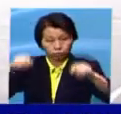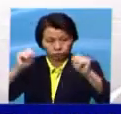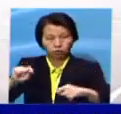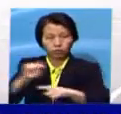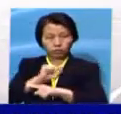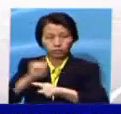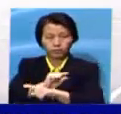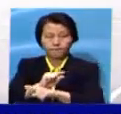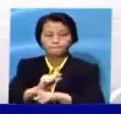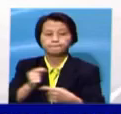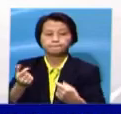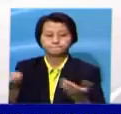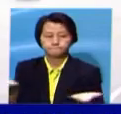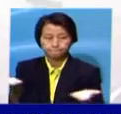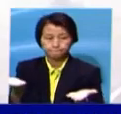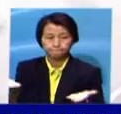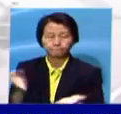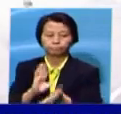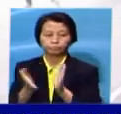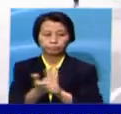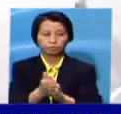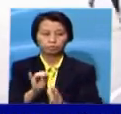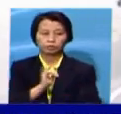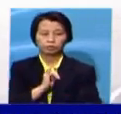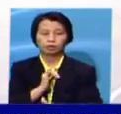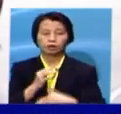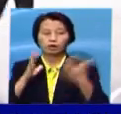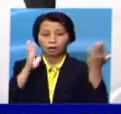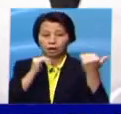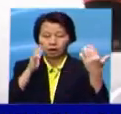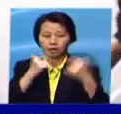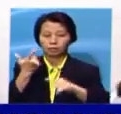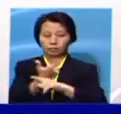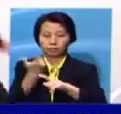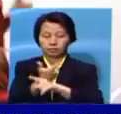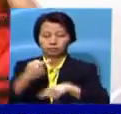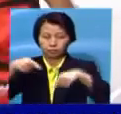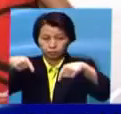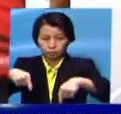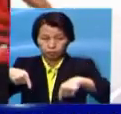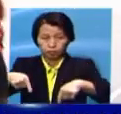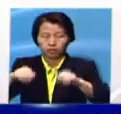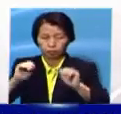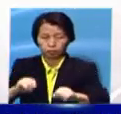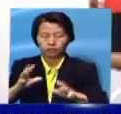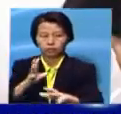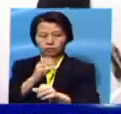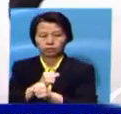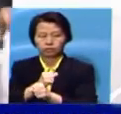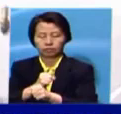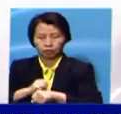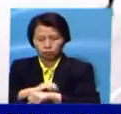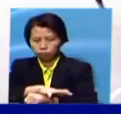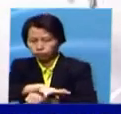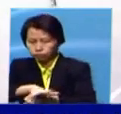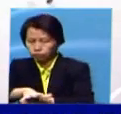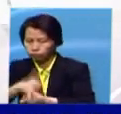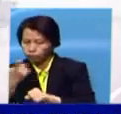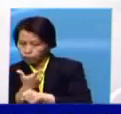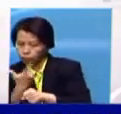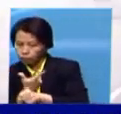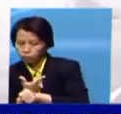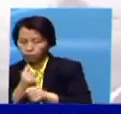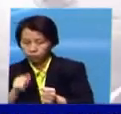kat sini jadi jadi saya harap latihan di SM in kita kita akan dapat Bi impak yang